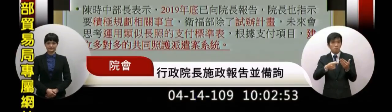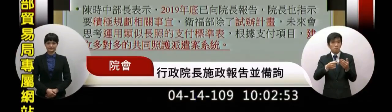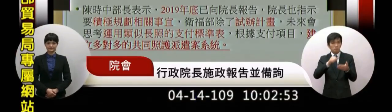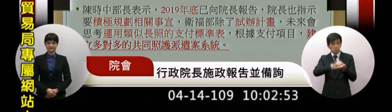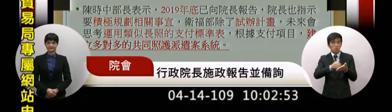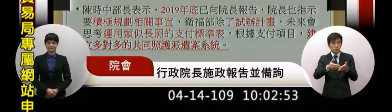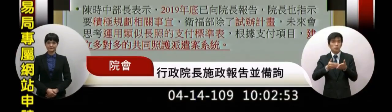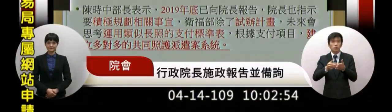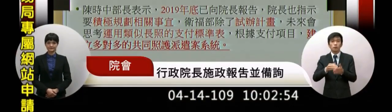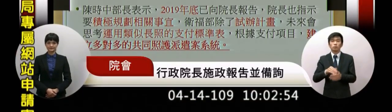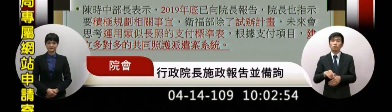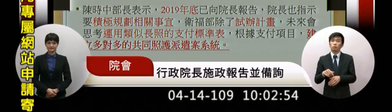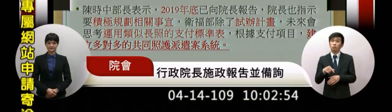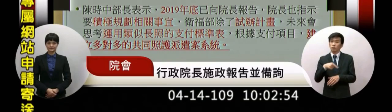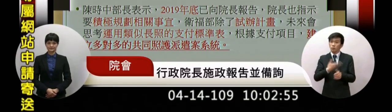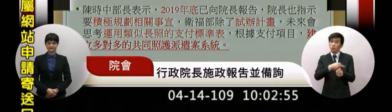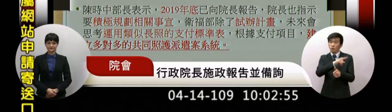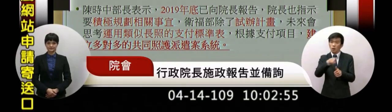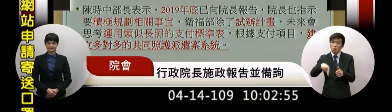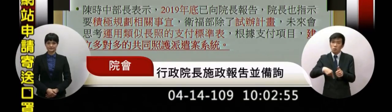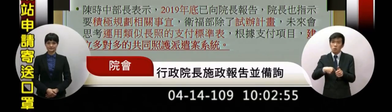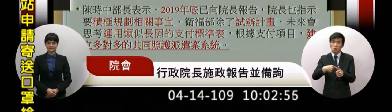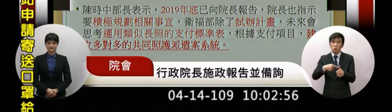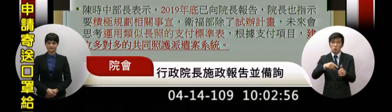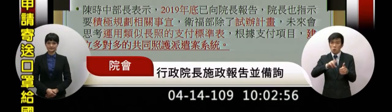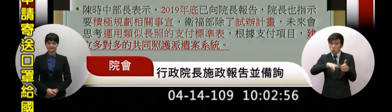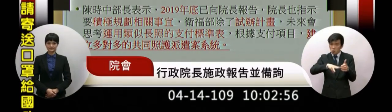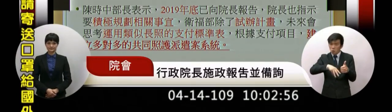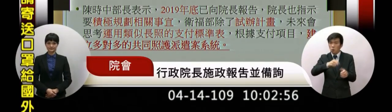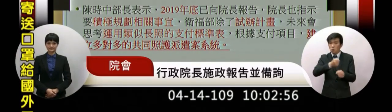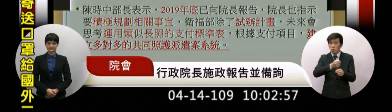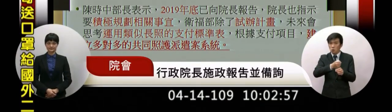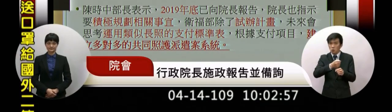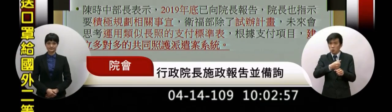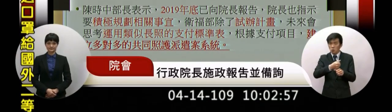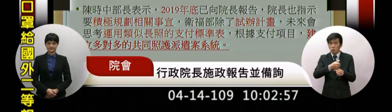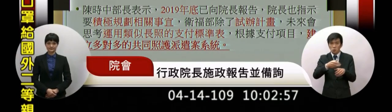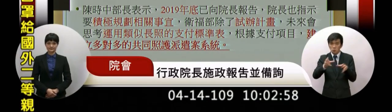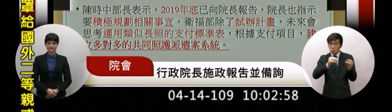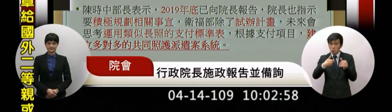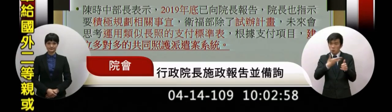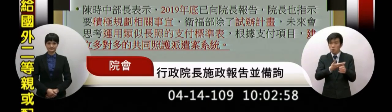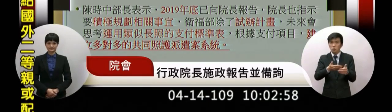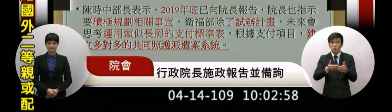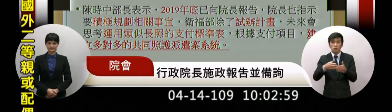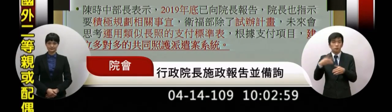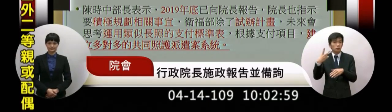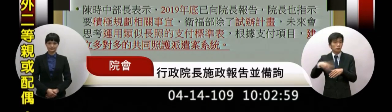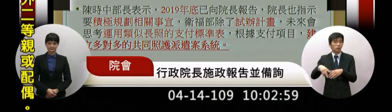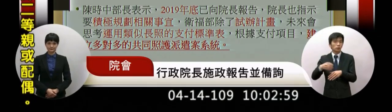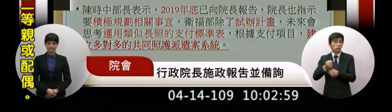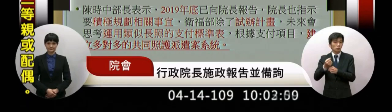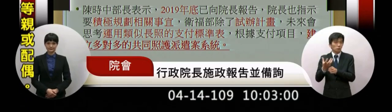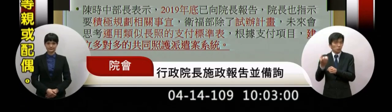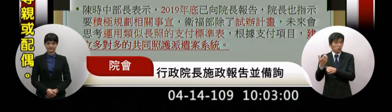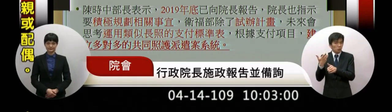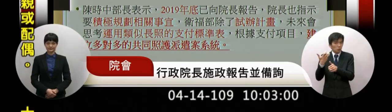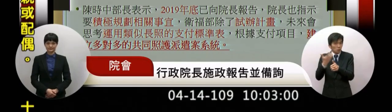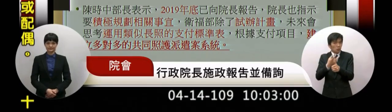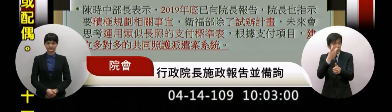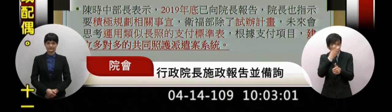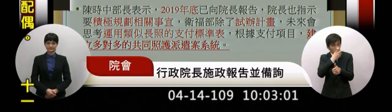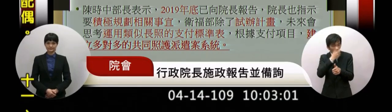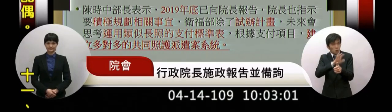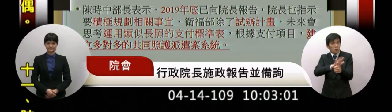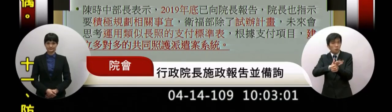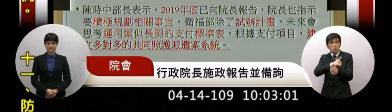供看护在职训练，并把关了劳动环境，推动医院的全责照护、直聘照护